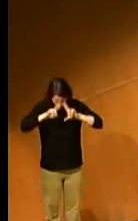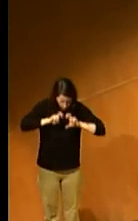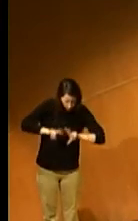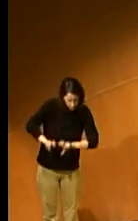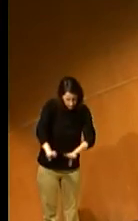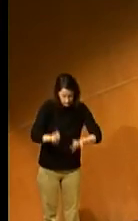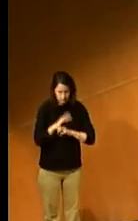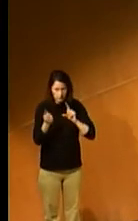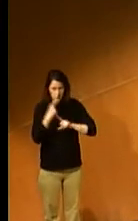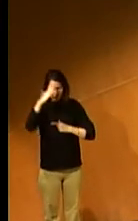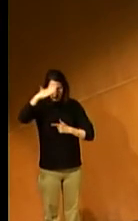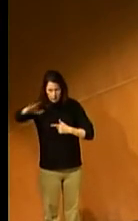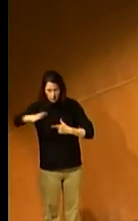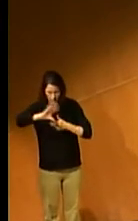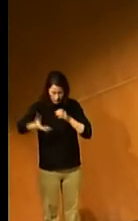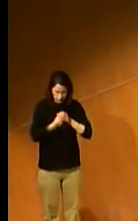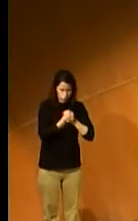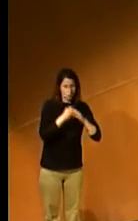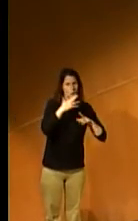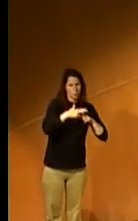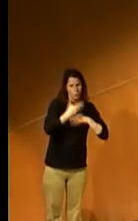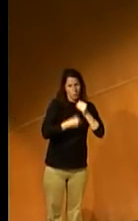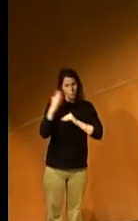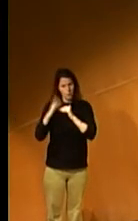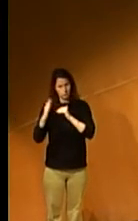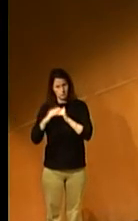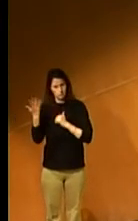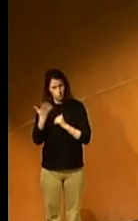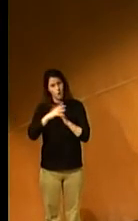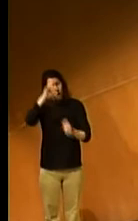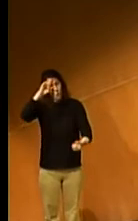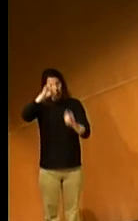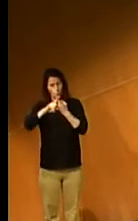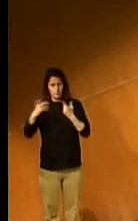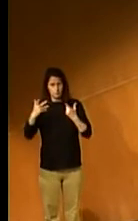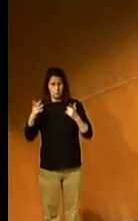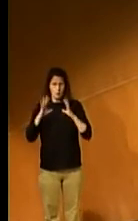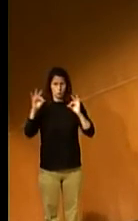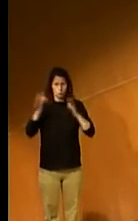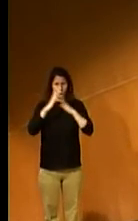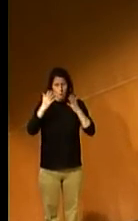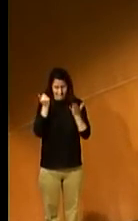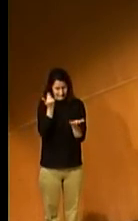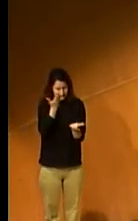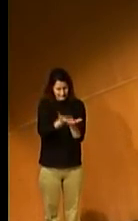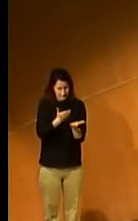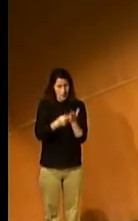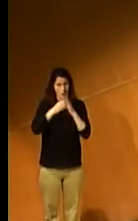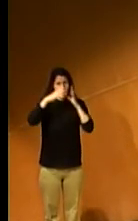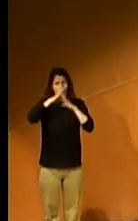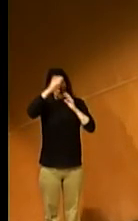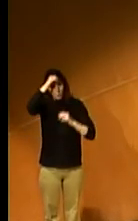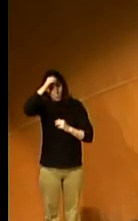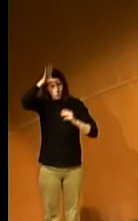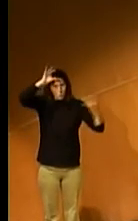de ce qu'est l'inclusif, pour que cela devienne un concept opératoire, c'est-à-dire une notion